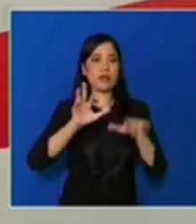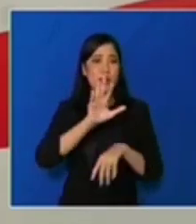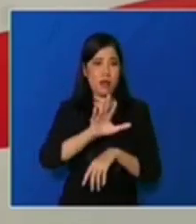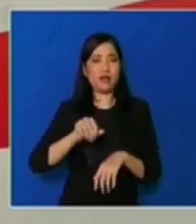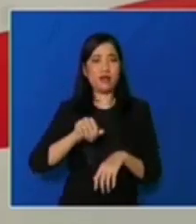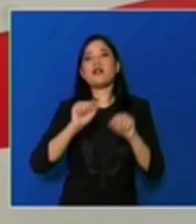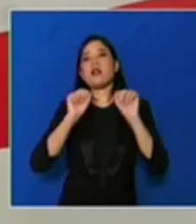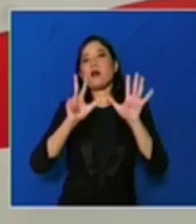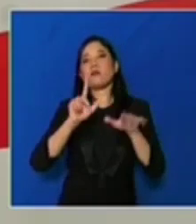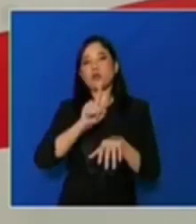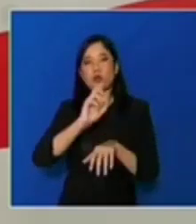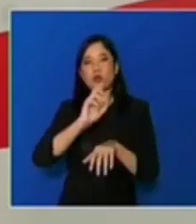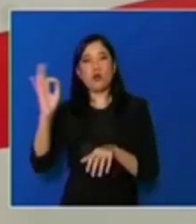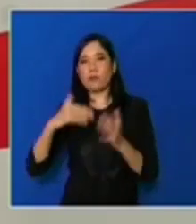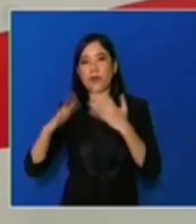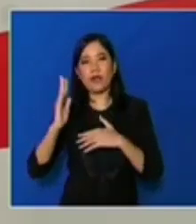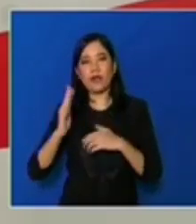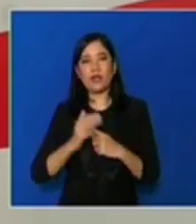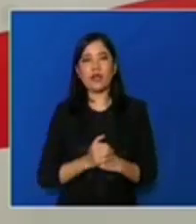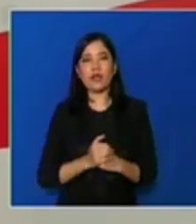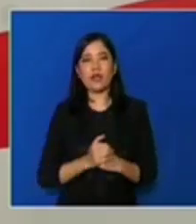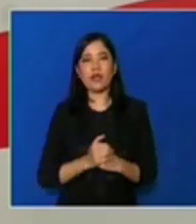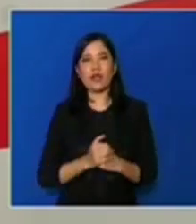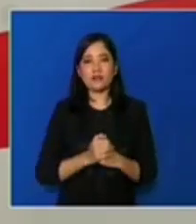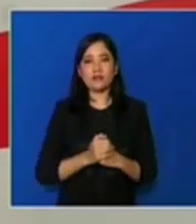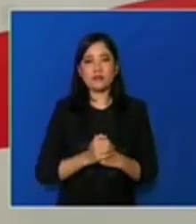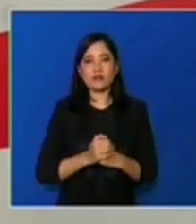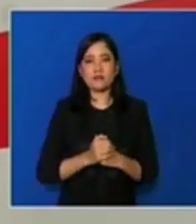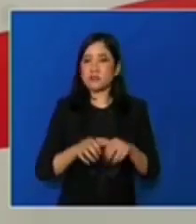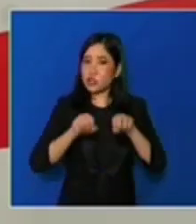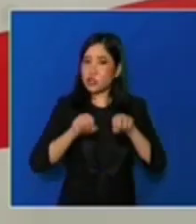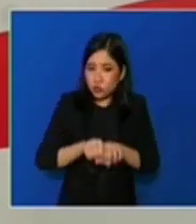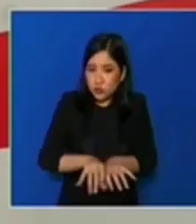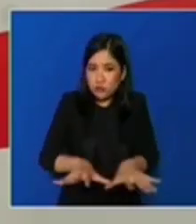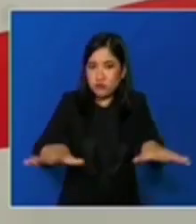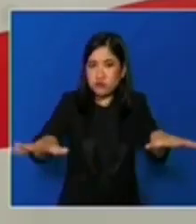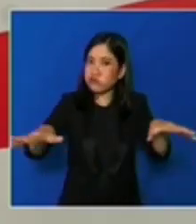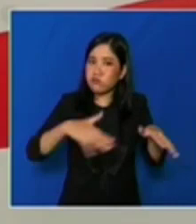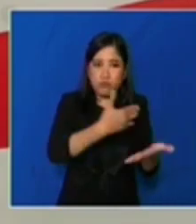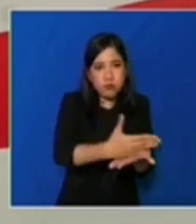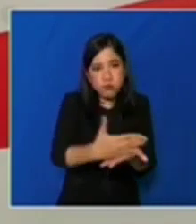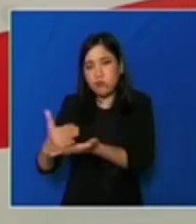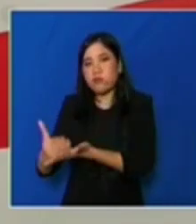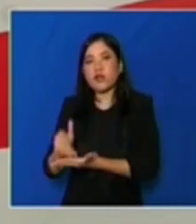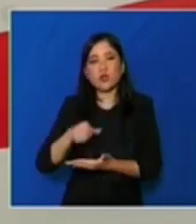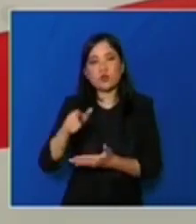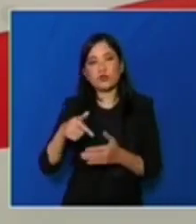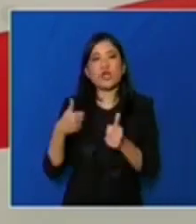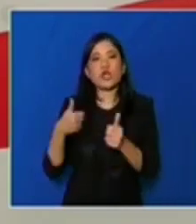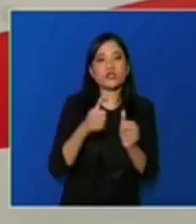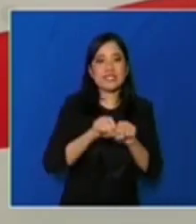1000 distribusi kita tetap mengacu pada sistem kita ke mendorong ke dinas kesehatan provinsi